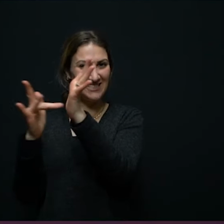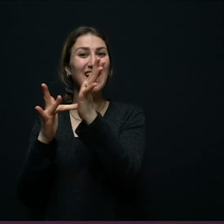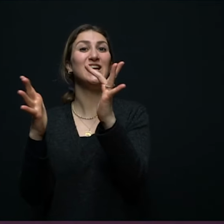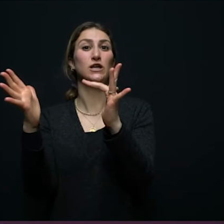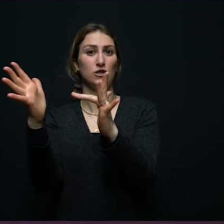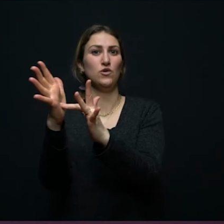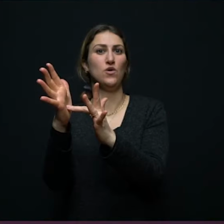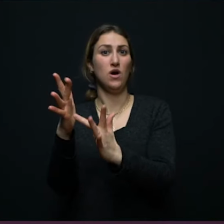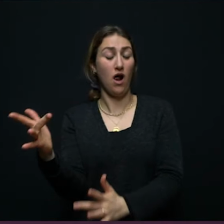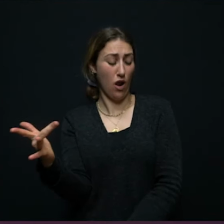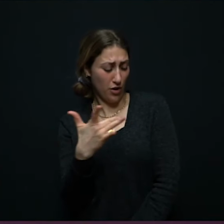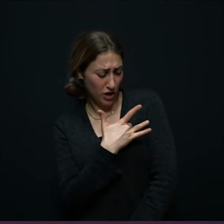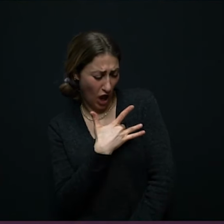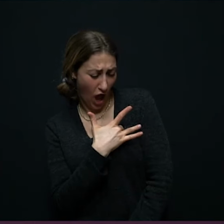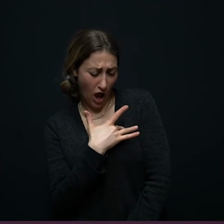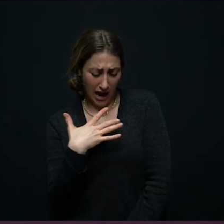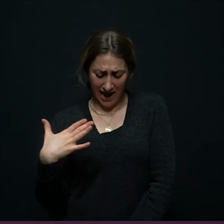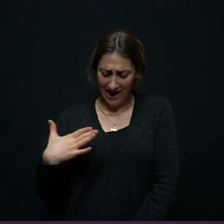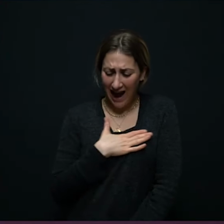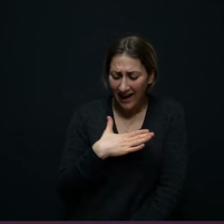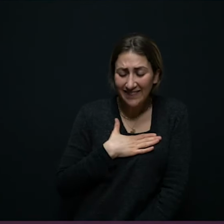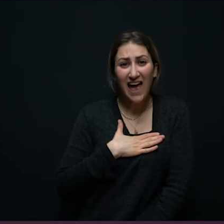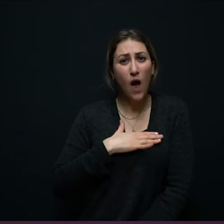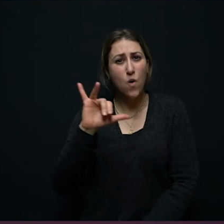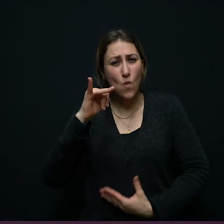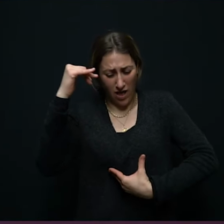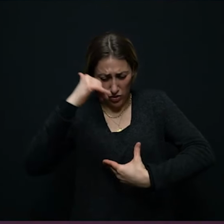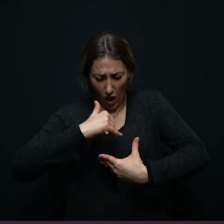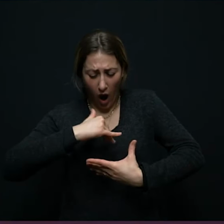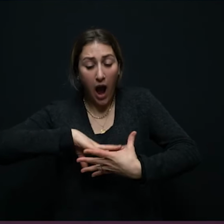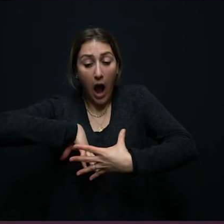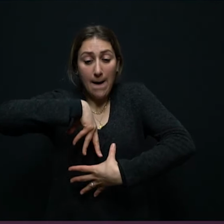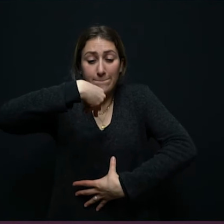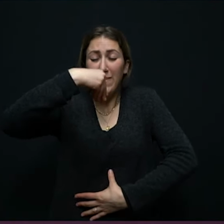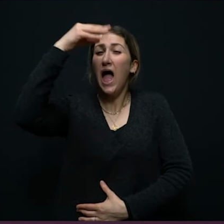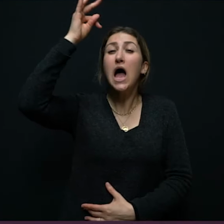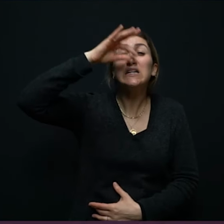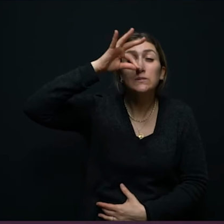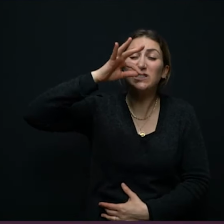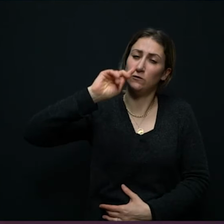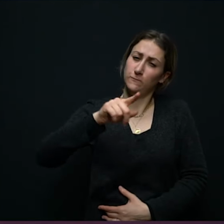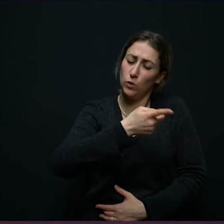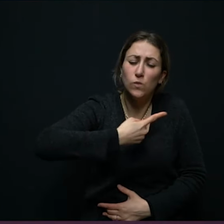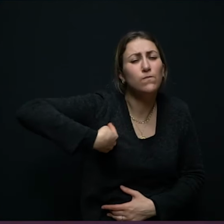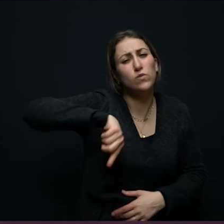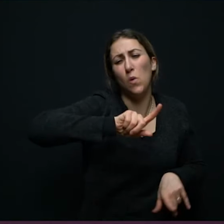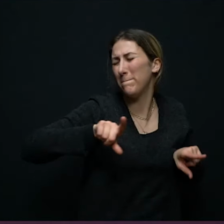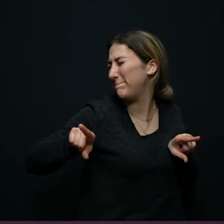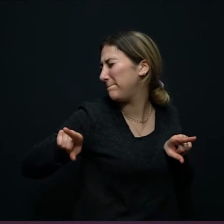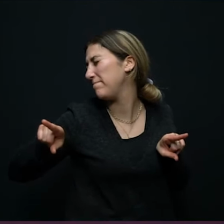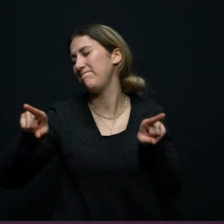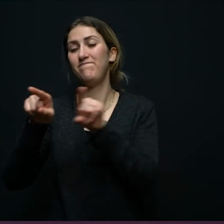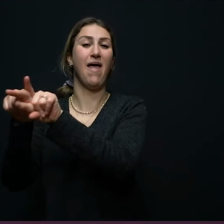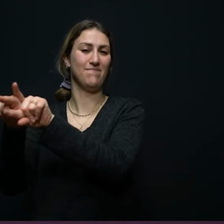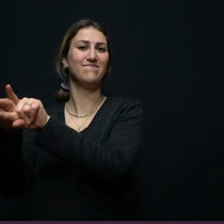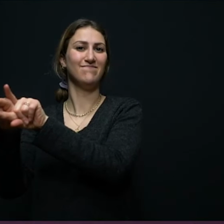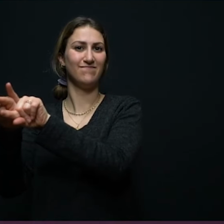son être intérieur sa personne son âme son esprit son caractère lui ressembler